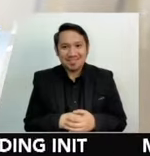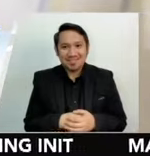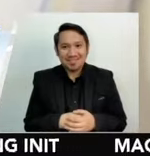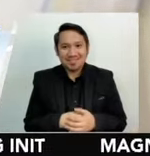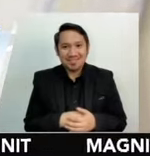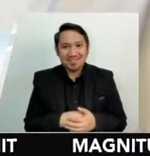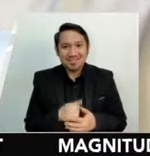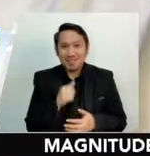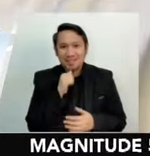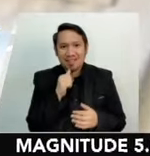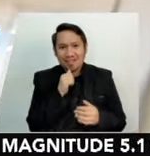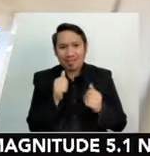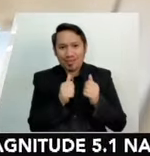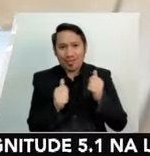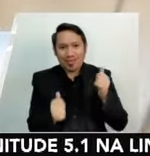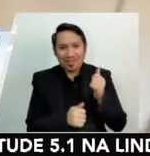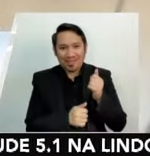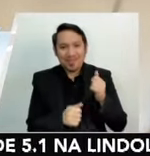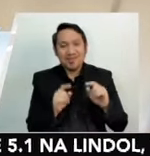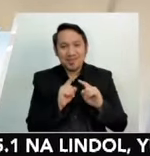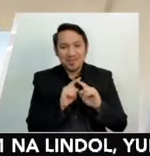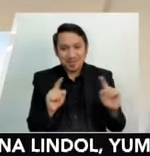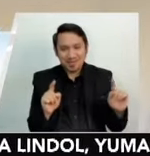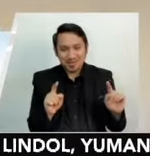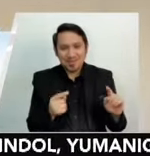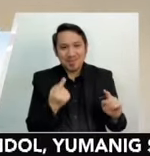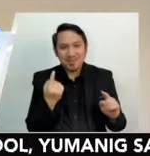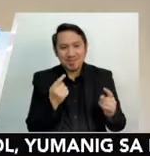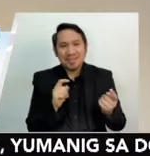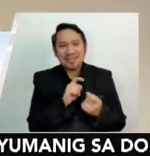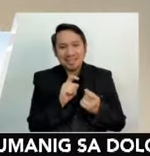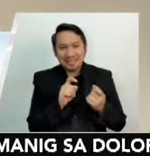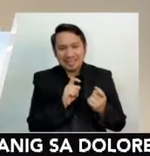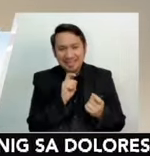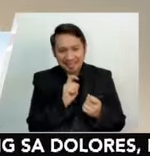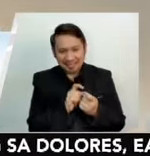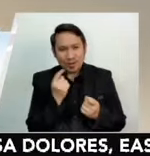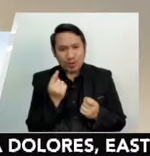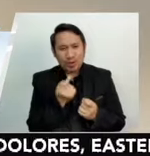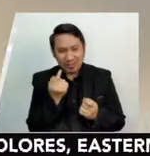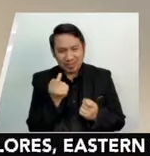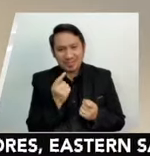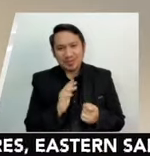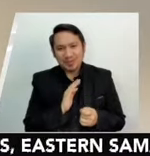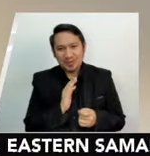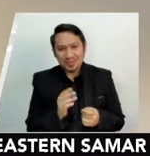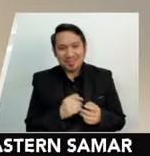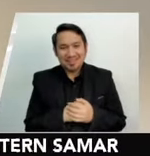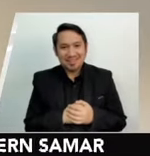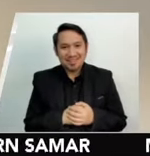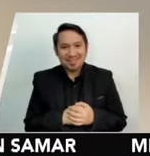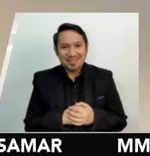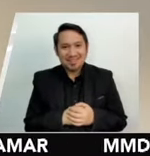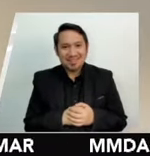kanyang missis, kundi sakto lang. Weh, Nita Husa!